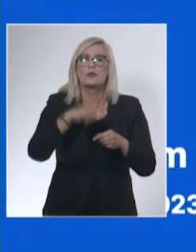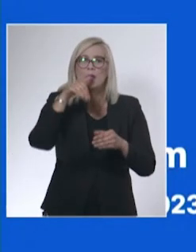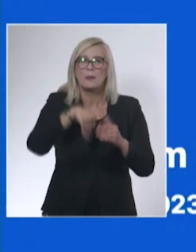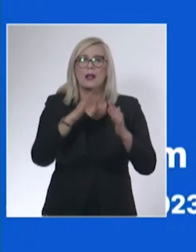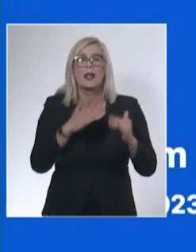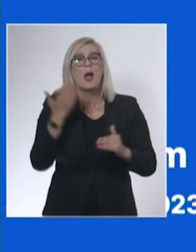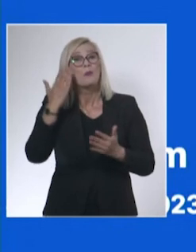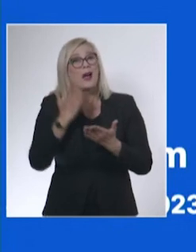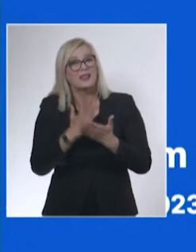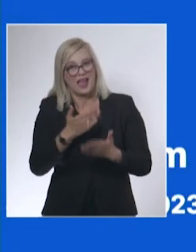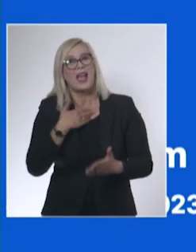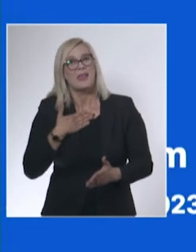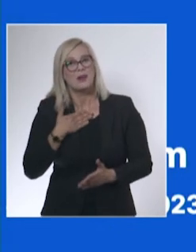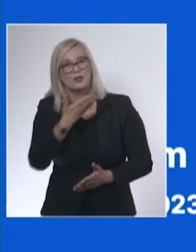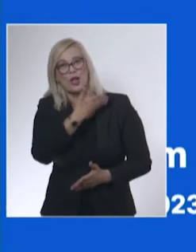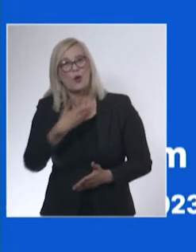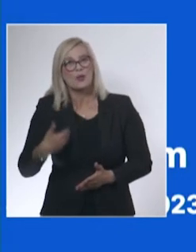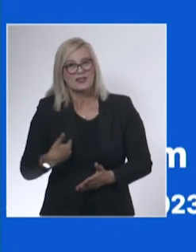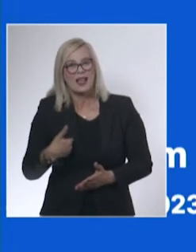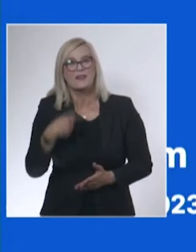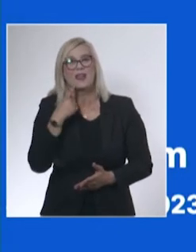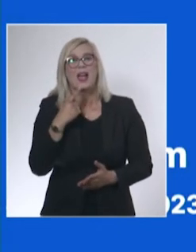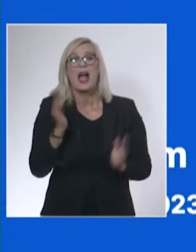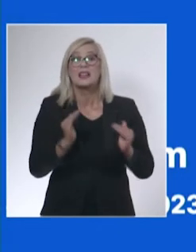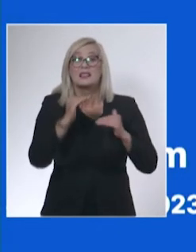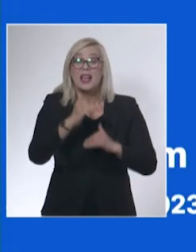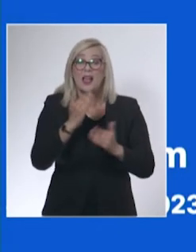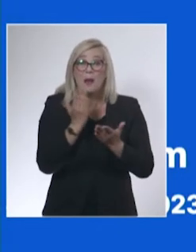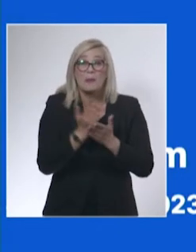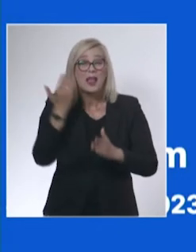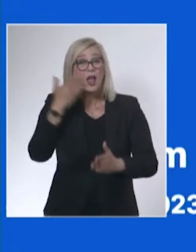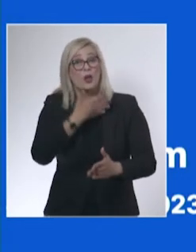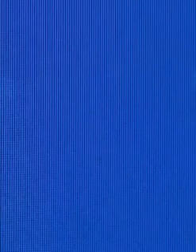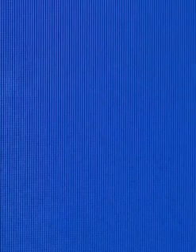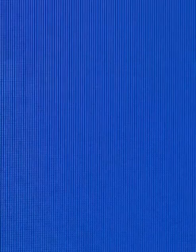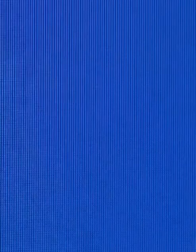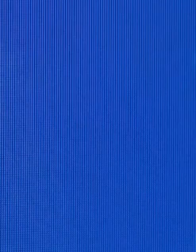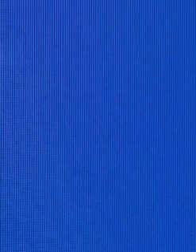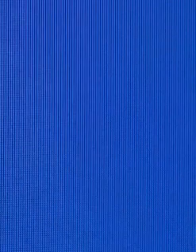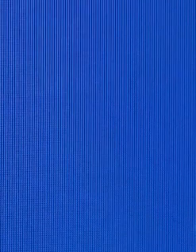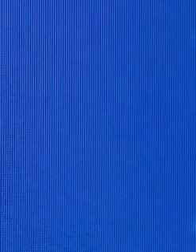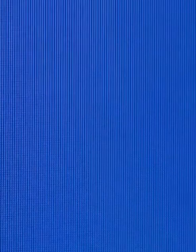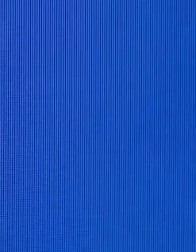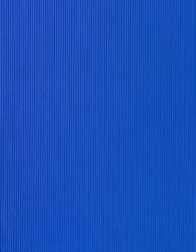Чешка, сега е подобар само затоа што сте членки на Европската Унија. Today